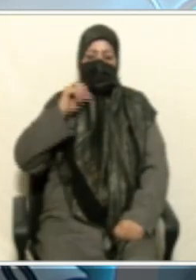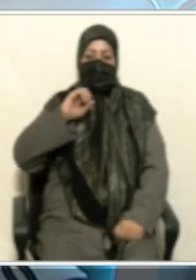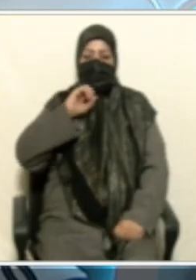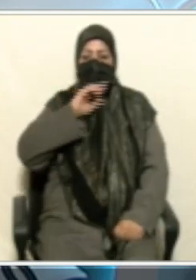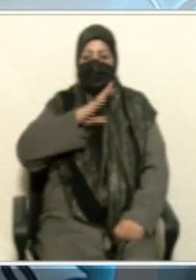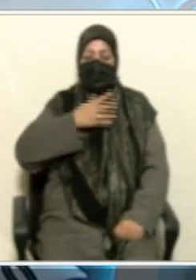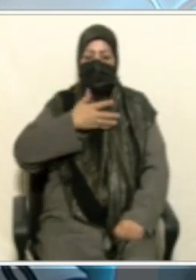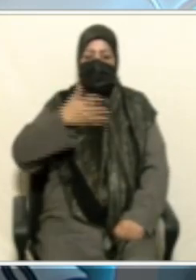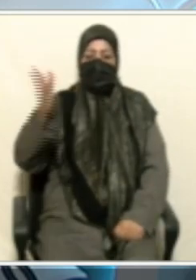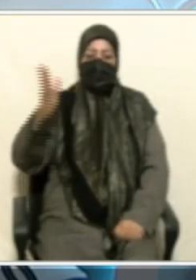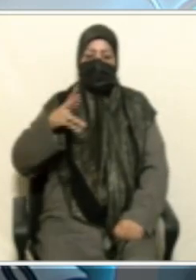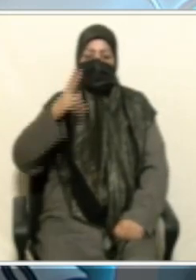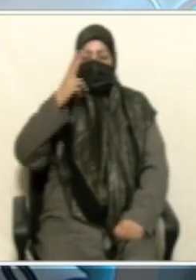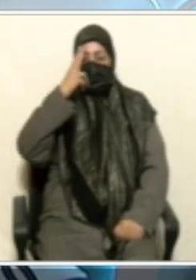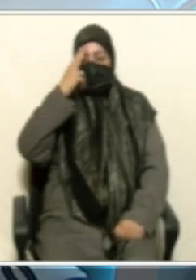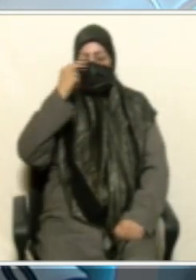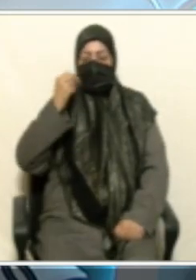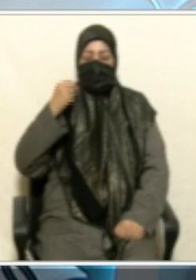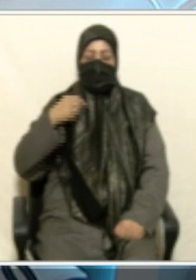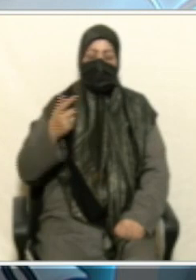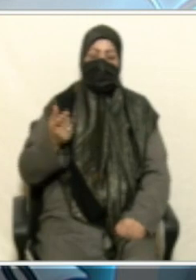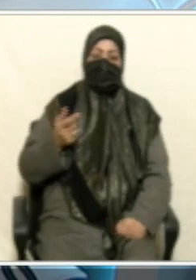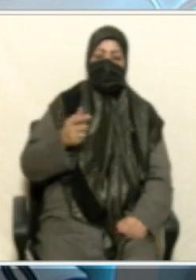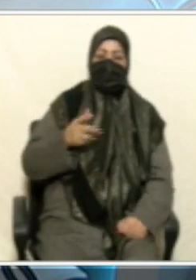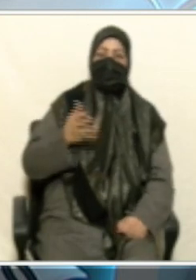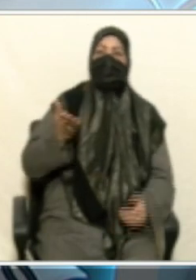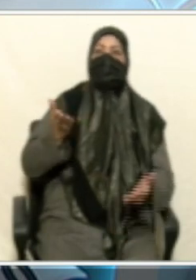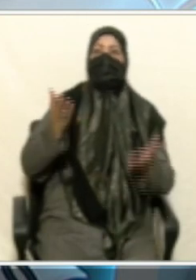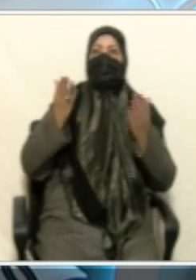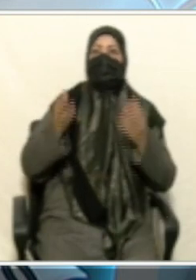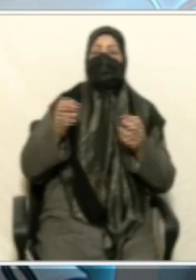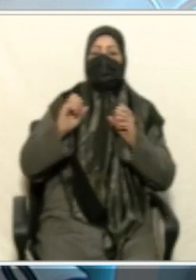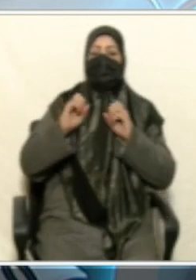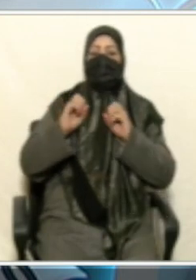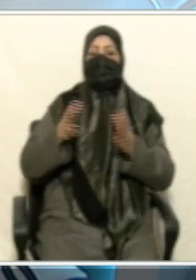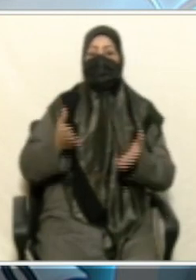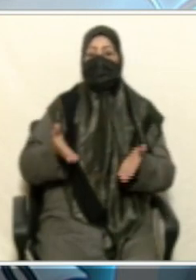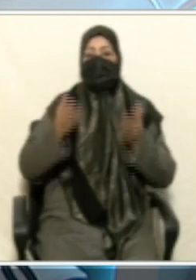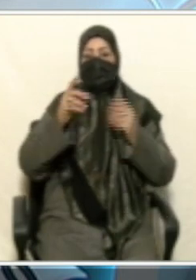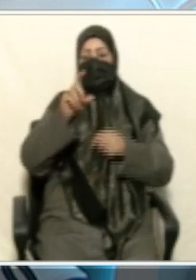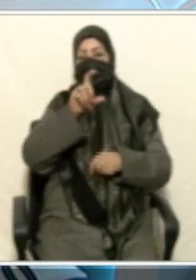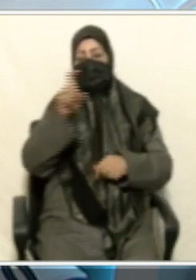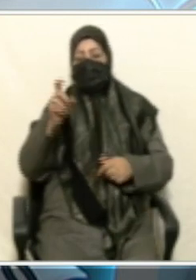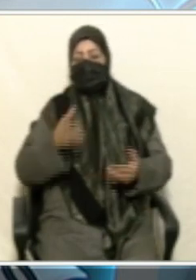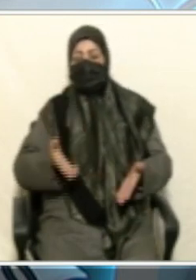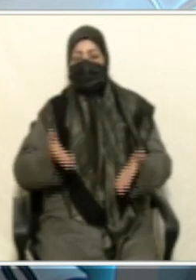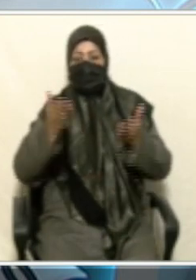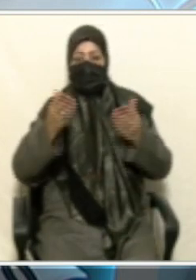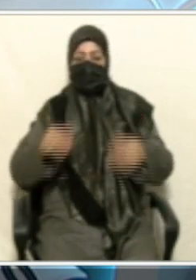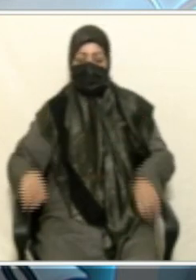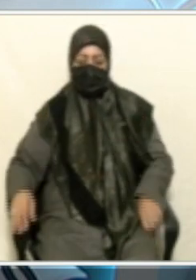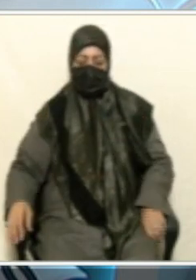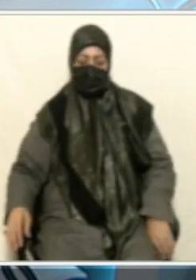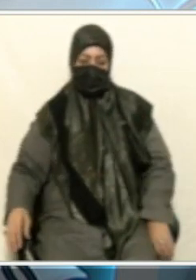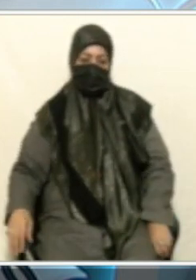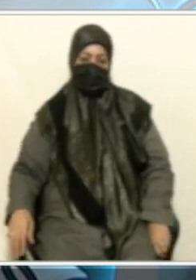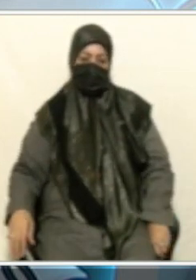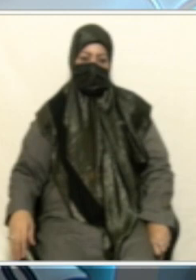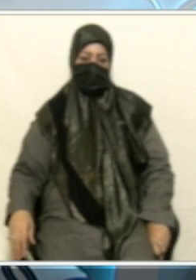ربي ينصر المسلمين اكيد. امين امين امين يا رب العالمين. امين. الله وفيك بارك، وفيك بارك.